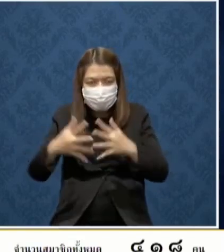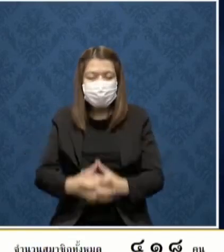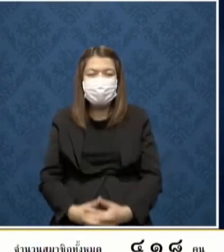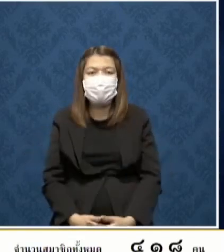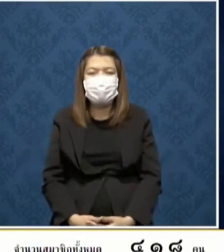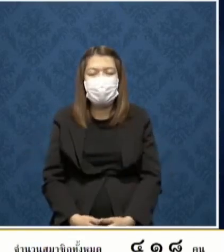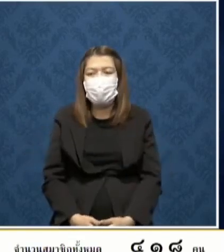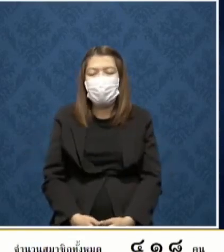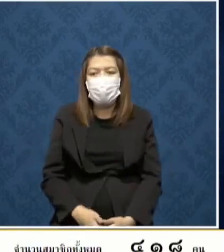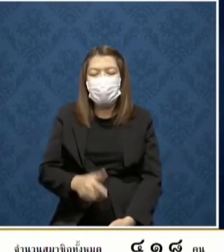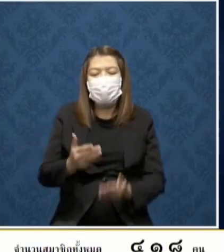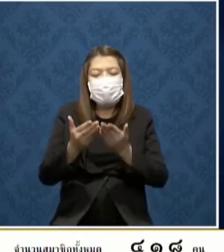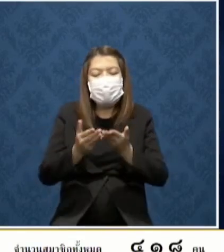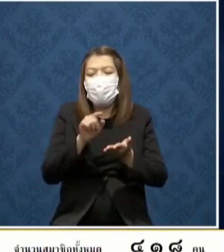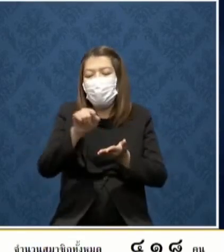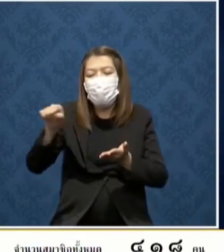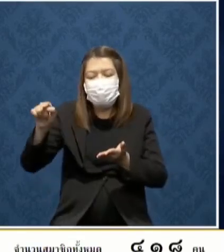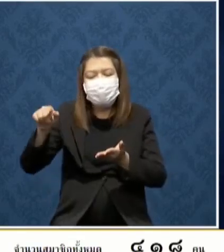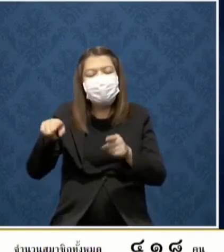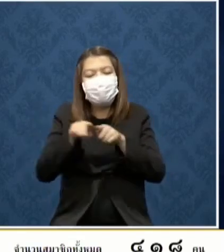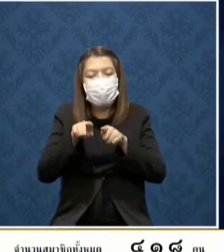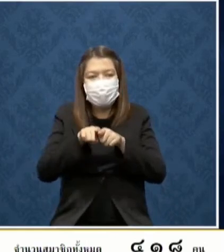เหลืออื่นๆ ก็เช่นกัน